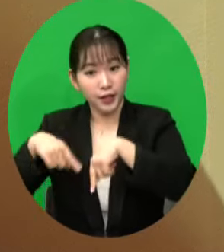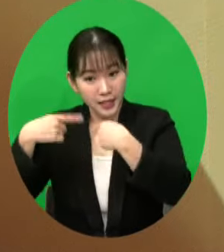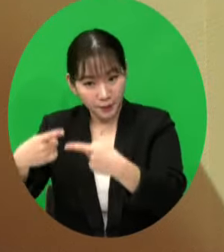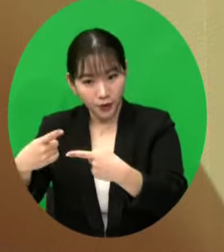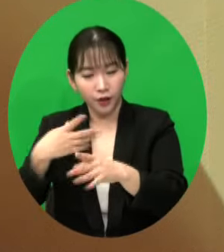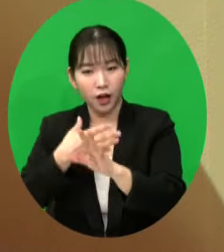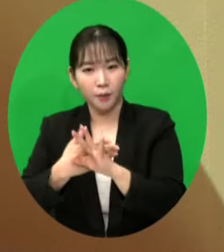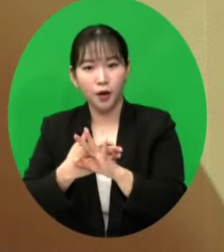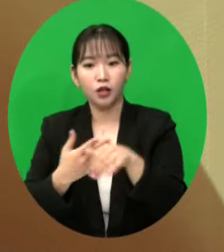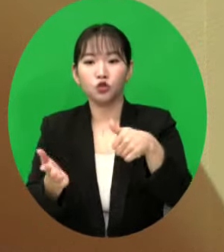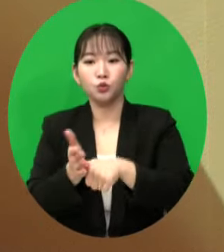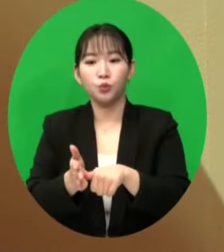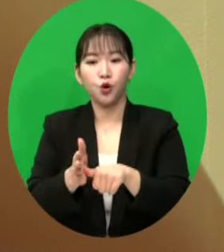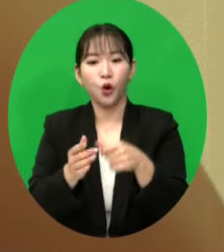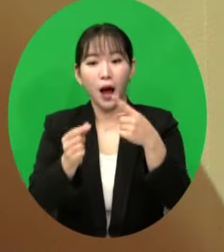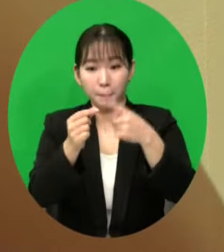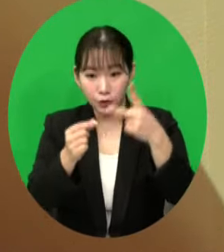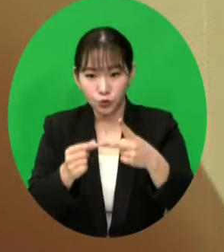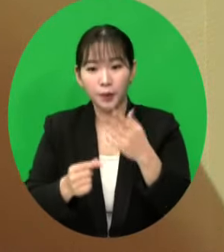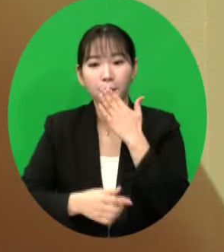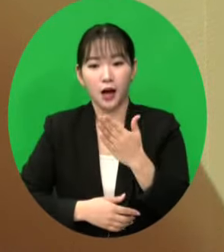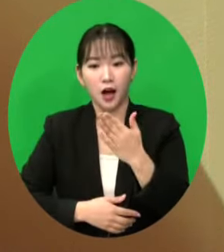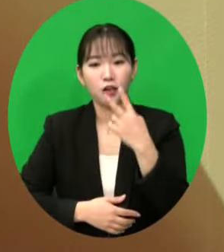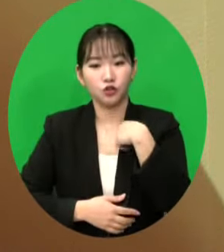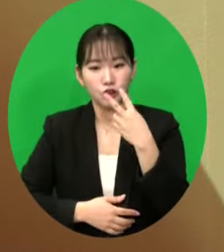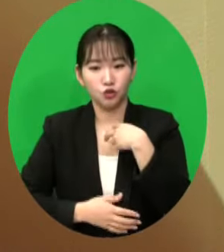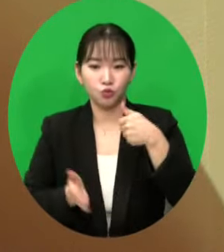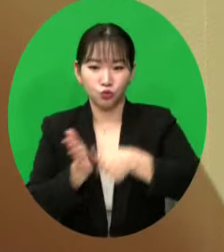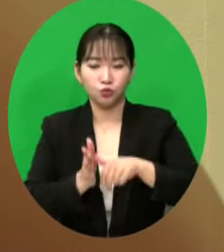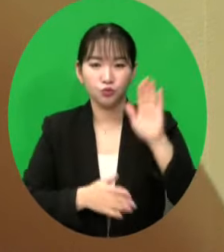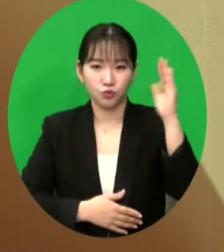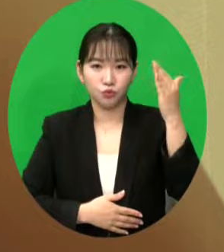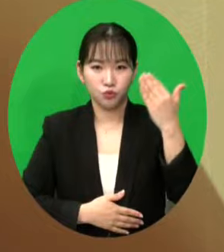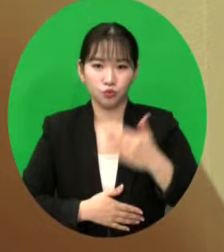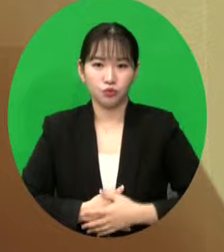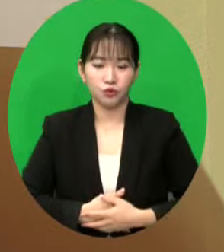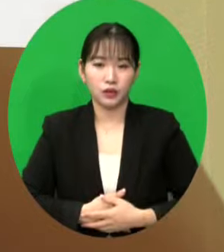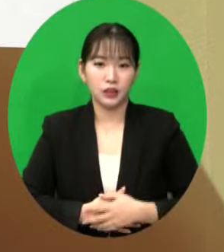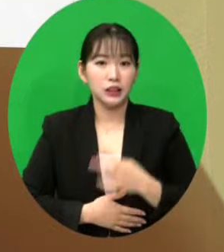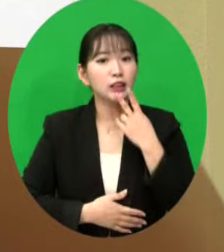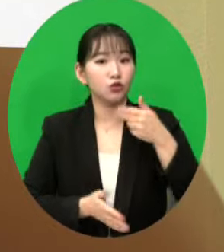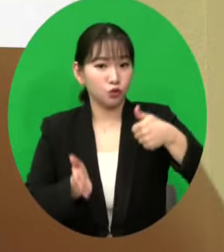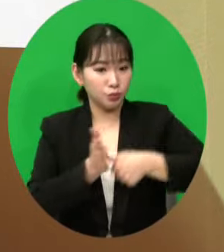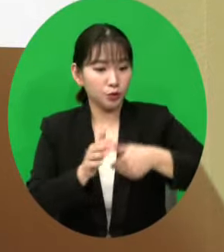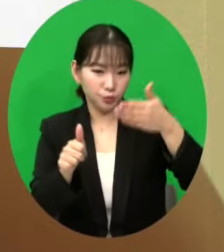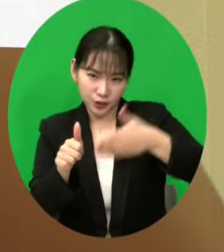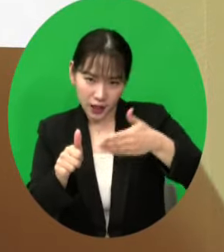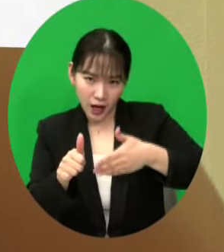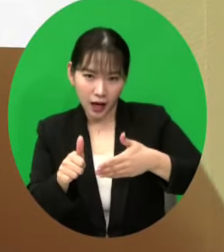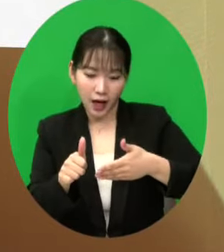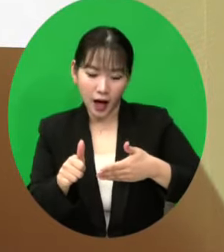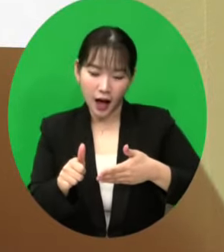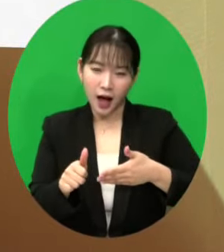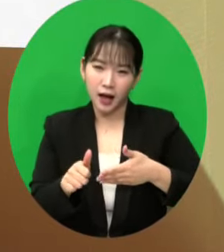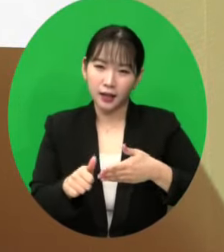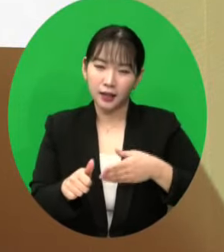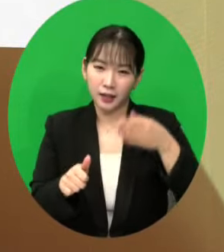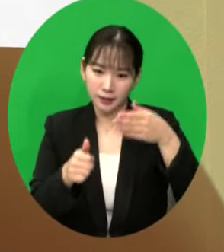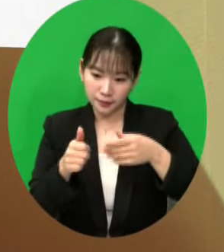참여한다면 투표를 두 번 하는 이중투표가 되는 겁니다. 이렇게 이중투표를 권유하거나 유도하는